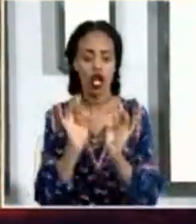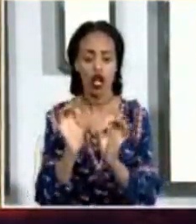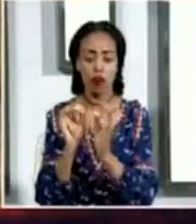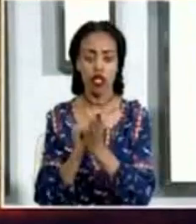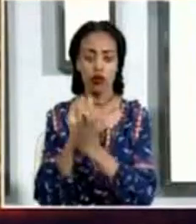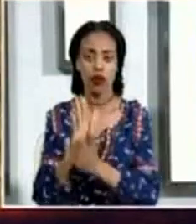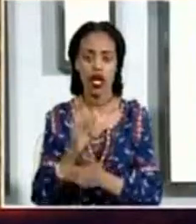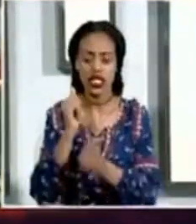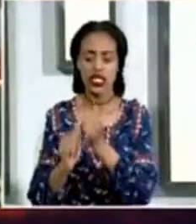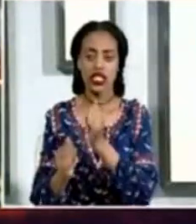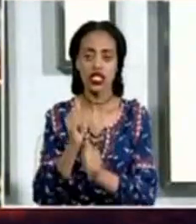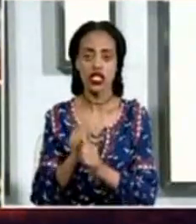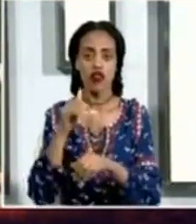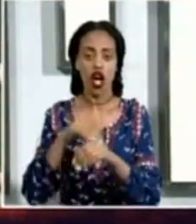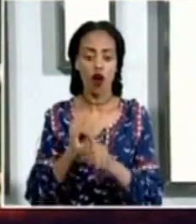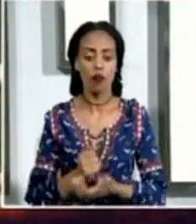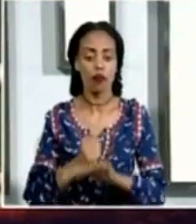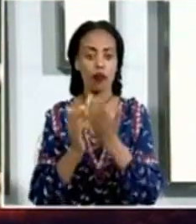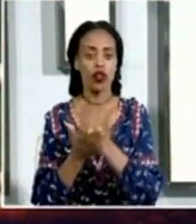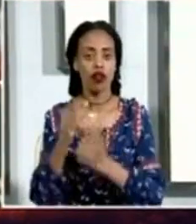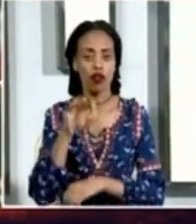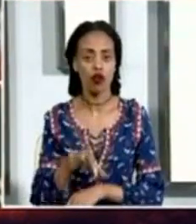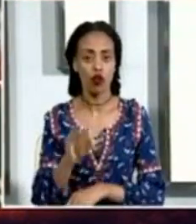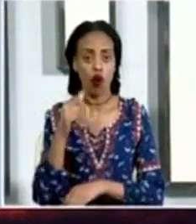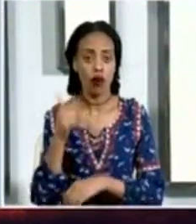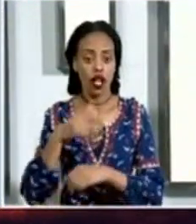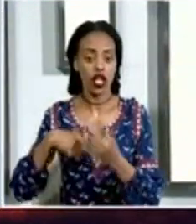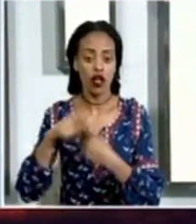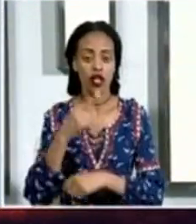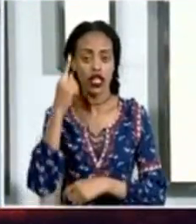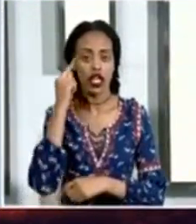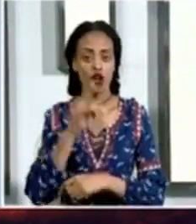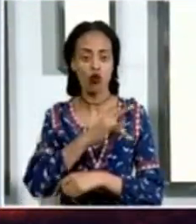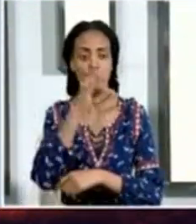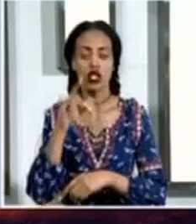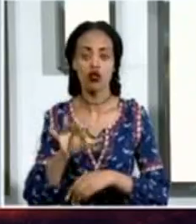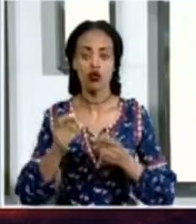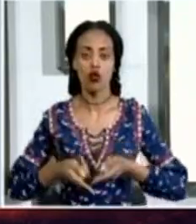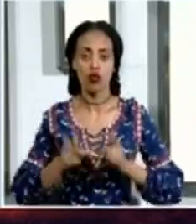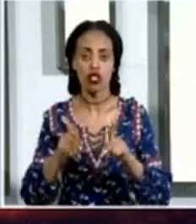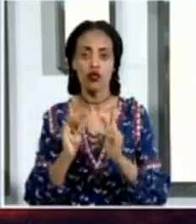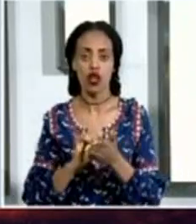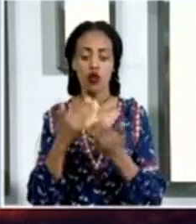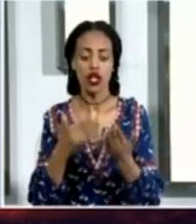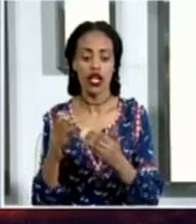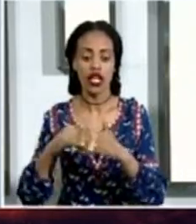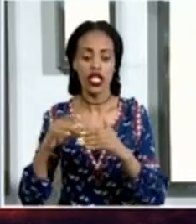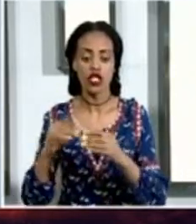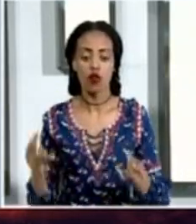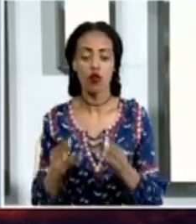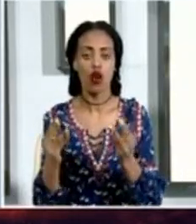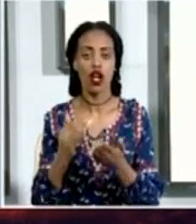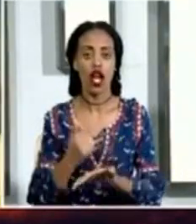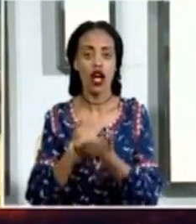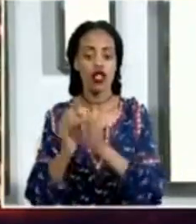በጣ ዕልምልሙ ንክጠፍእ ኣብ ምርብራብ ይርከቡ። ኣብ ካልእ ከባብታት ትግራይን ወፃእን ዘሎ ህዝብና እውን ናይ ማቴርያል ገንዘብን ሞራልን ሓገዝ